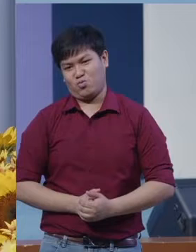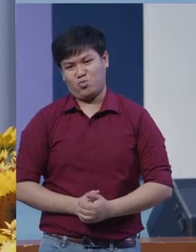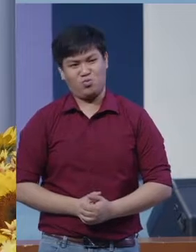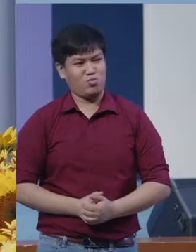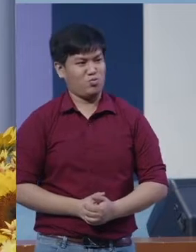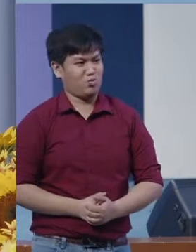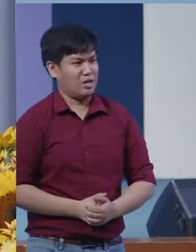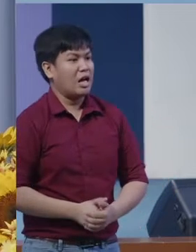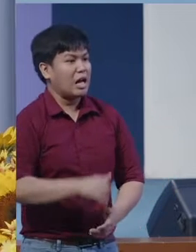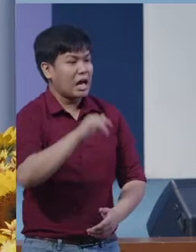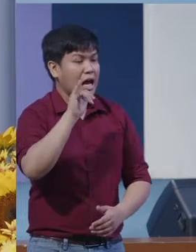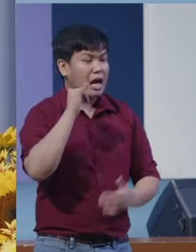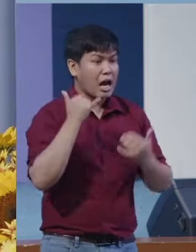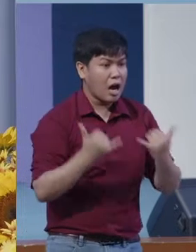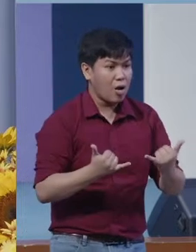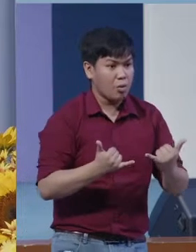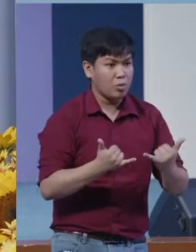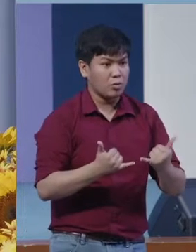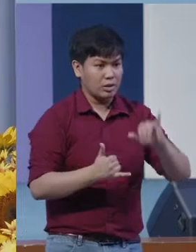Gayahin natin yun.